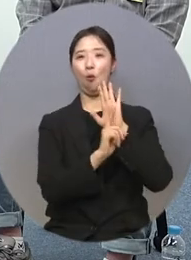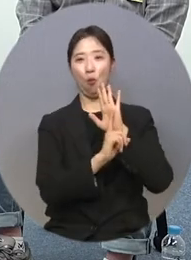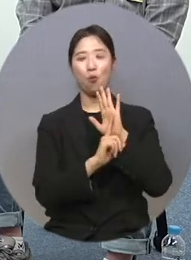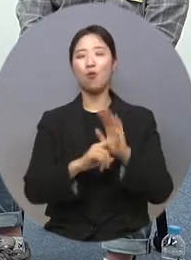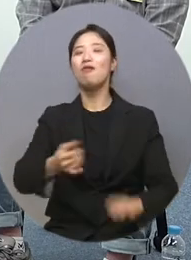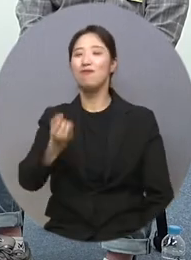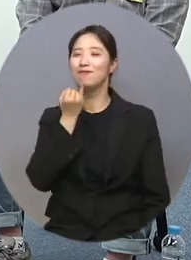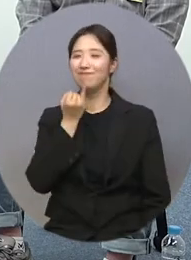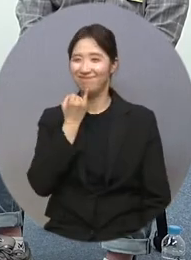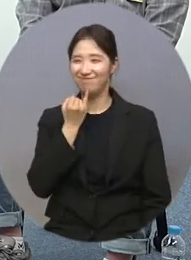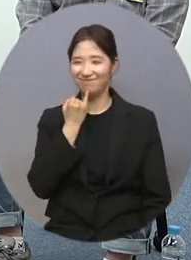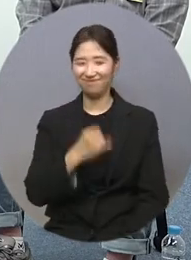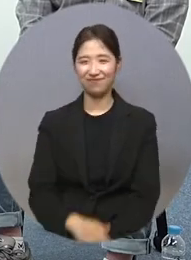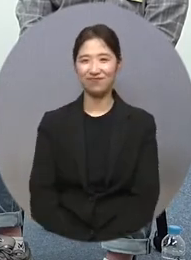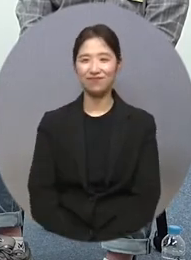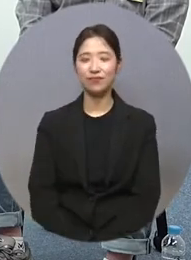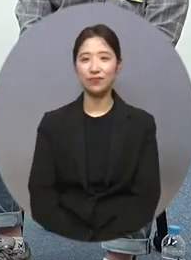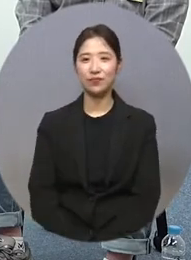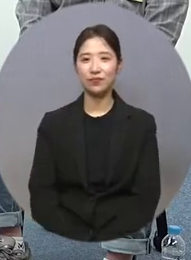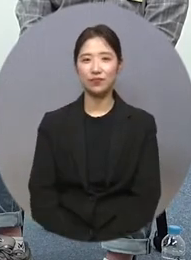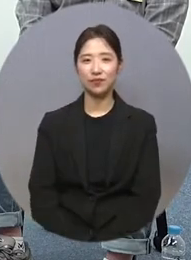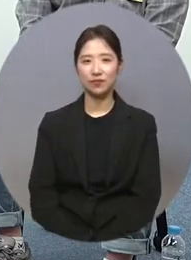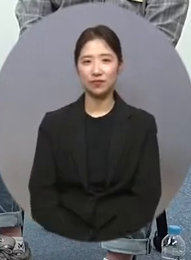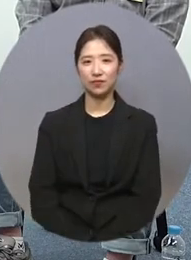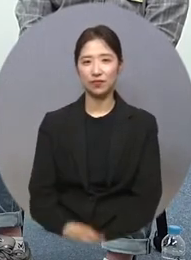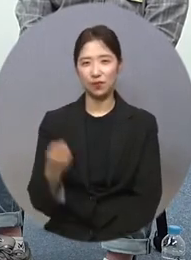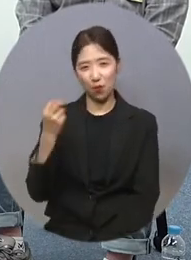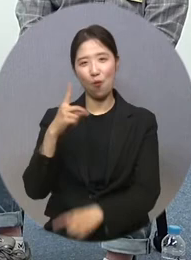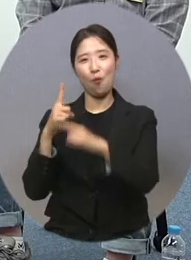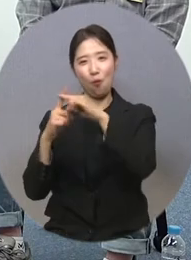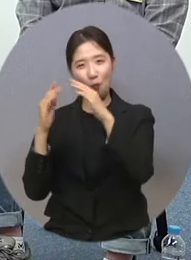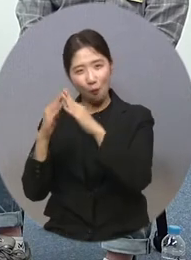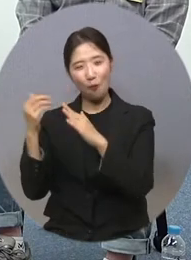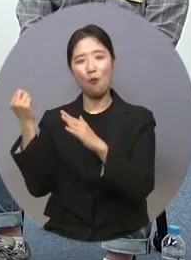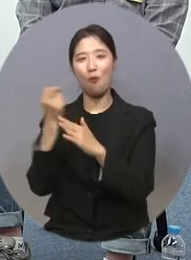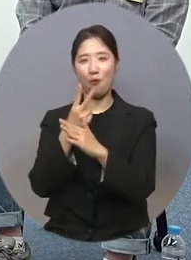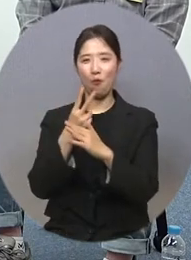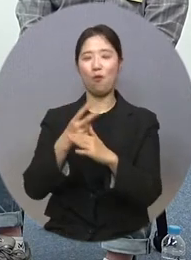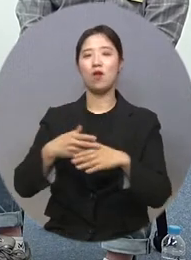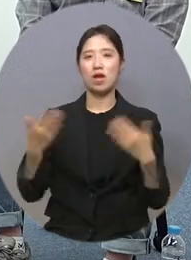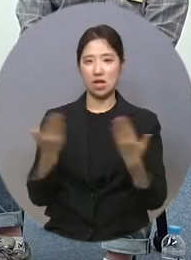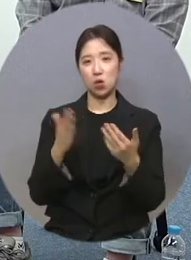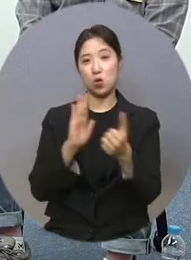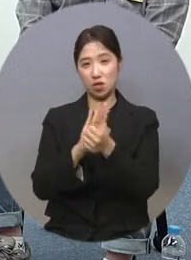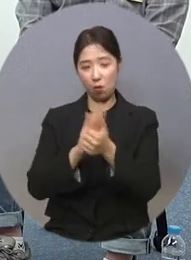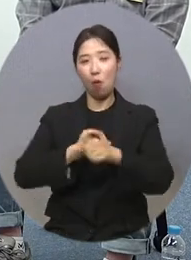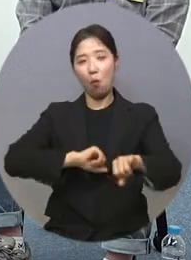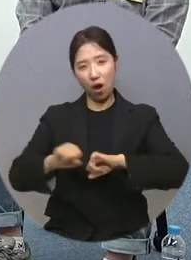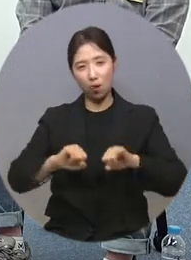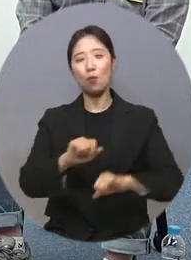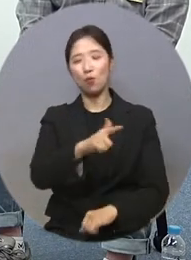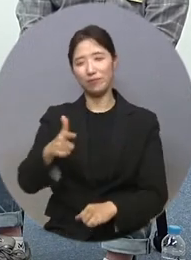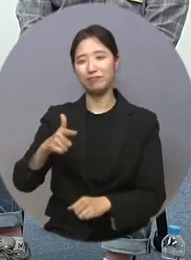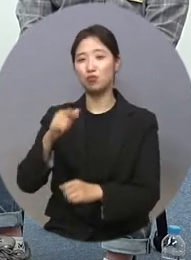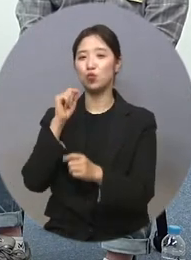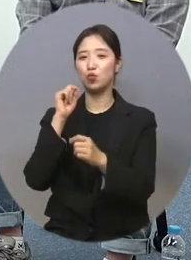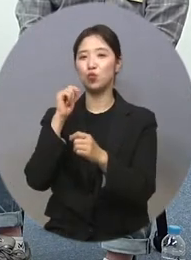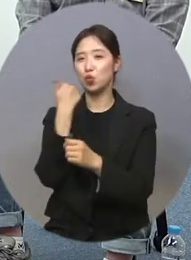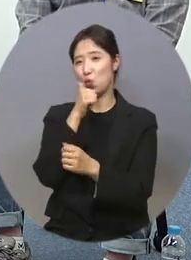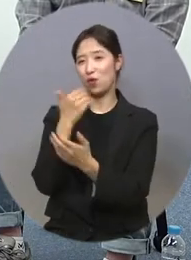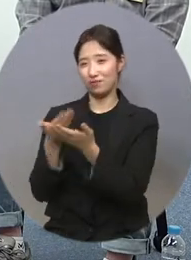더 홍보하셔도 되고요. 아, 예. 네네. 지금 우리 교회라든가 근로지원인 활동하신 거더 소개해 주셔도 좋고요. 일단 우리